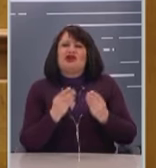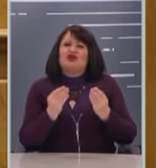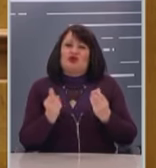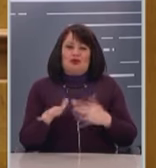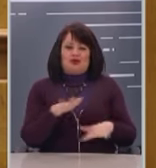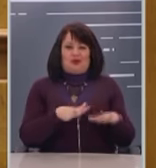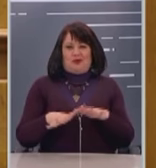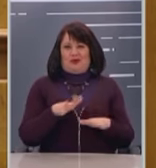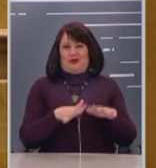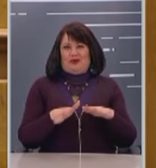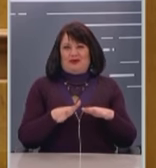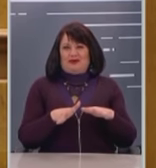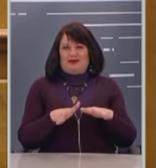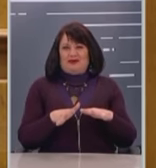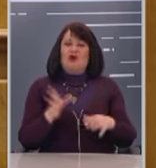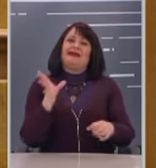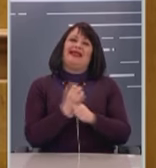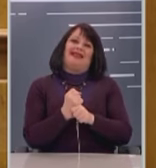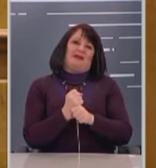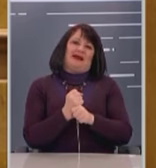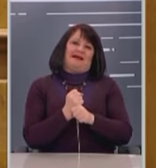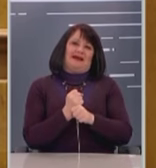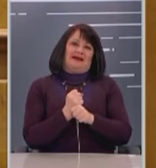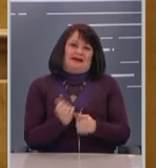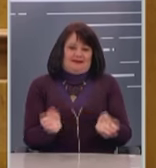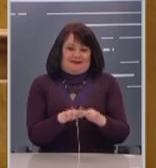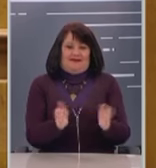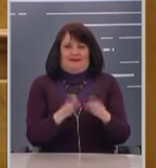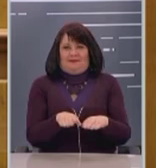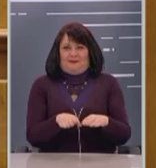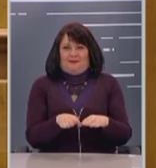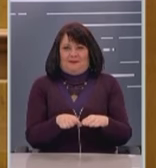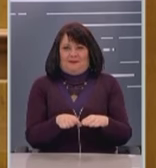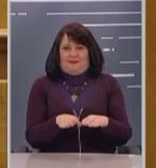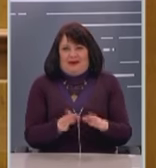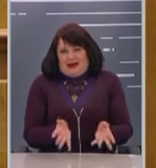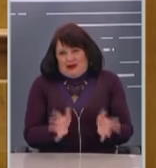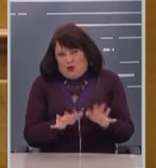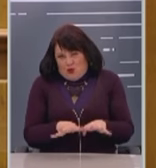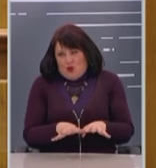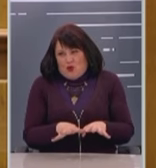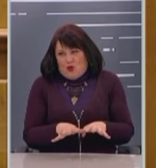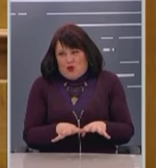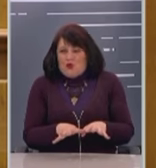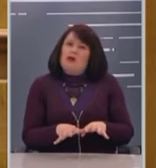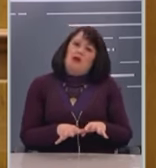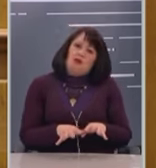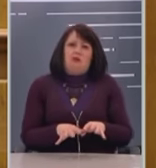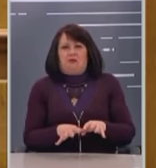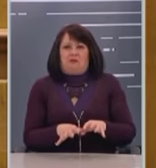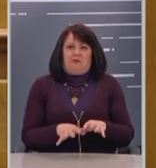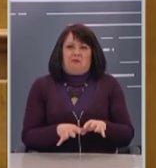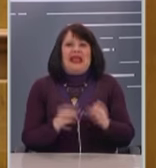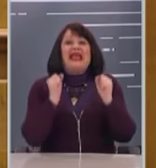κολπάκια πρόκειται να πετύχετε τη συγκάλυψη, το κουκούλωμα όσων συνέβησαν στο χώρο